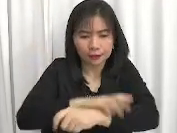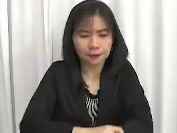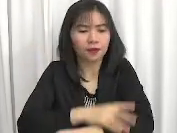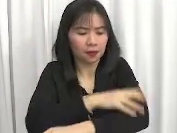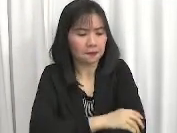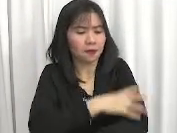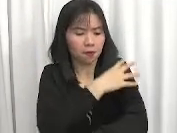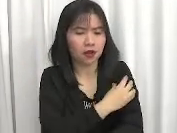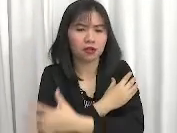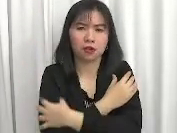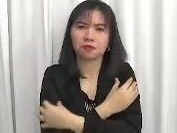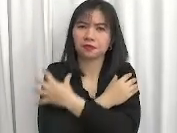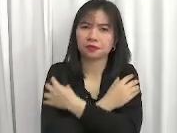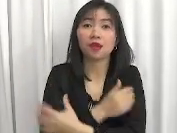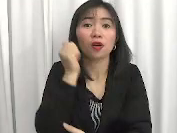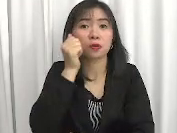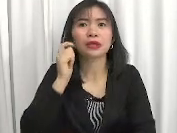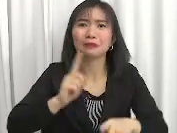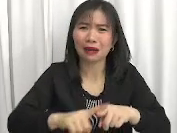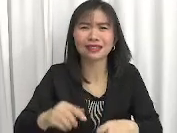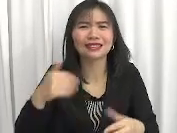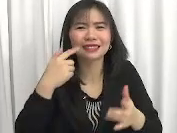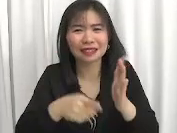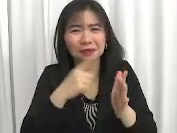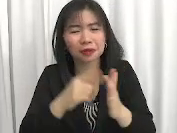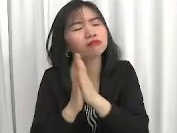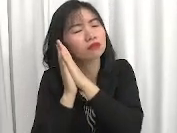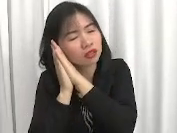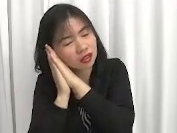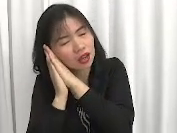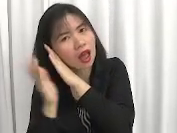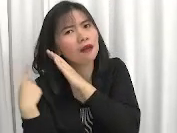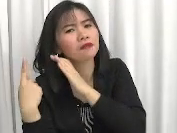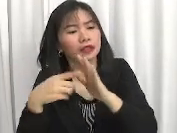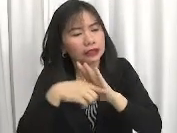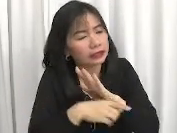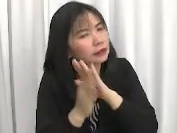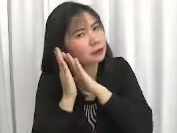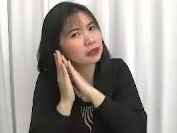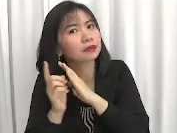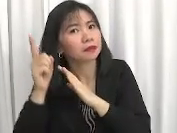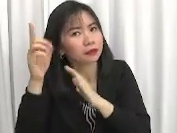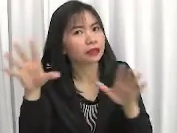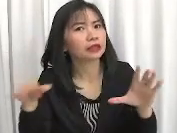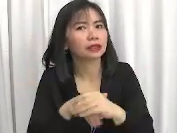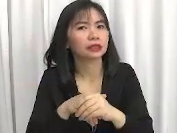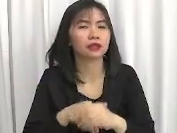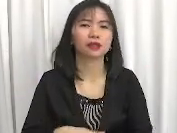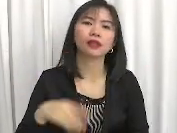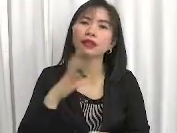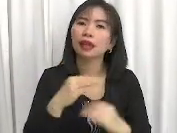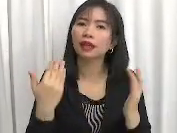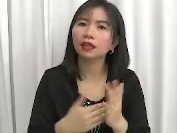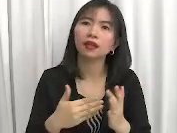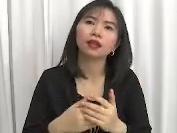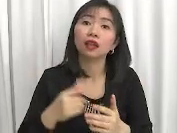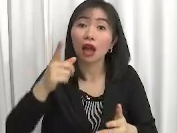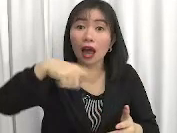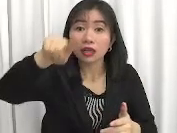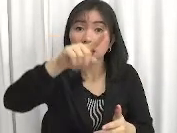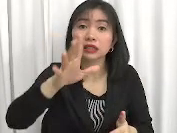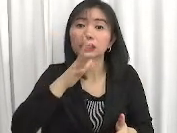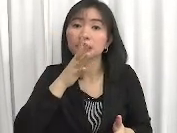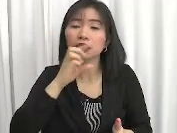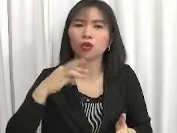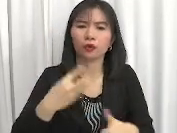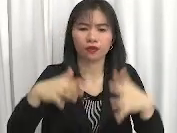yung time ko na magmasahe sa kanya. Kasi di ba tayong mga nanay, patapusin mo natin lahat ng mga dapat tapusin bago tayo pupunta sa